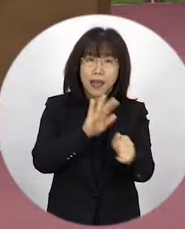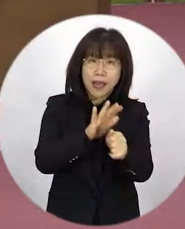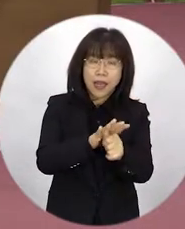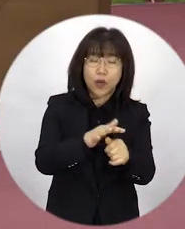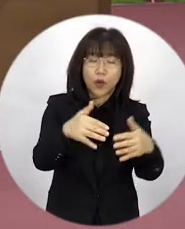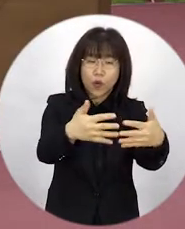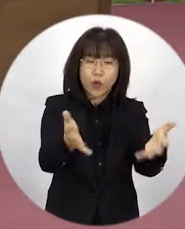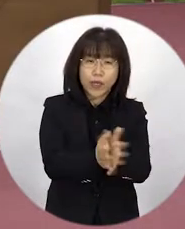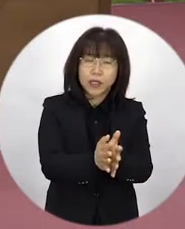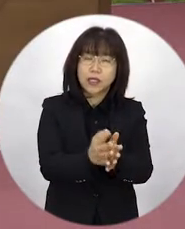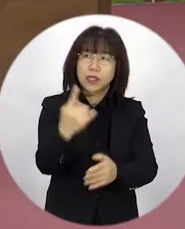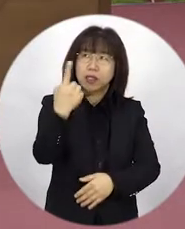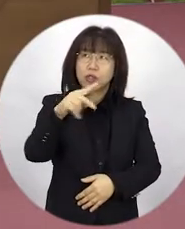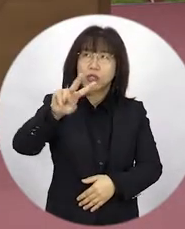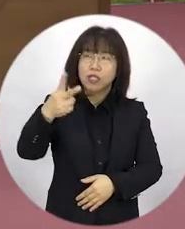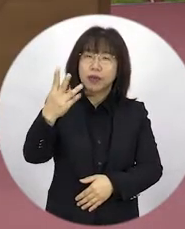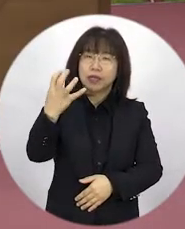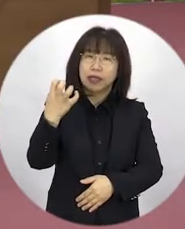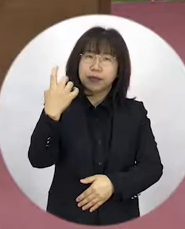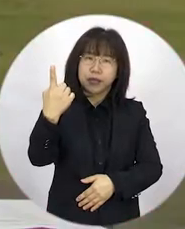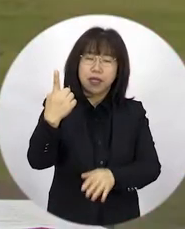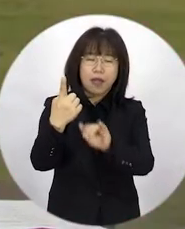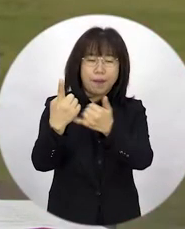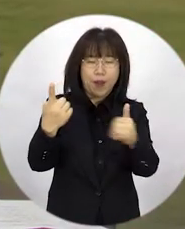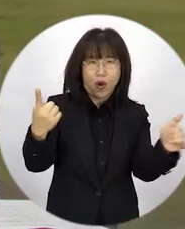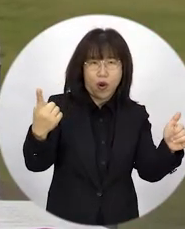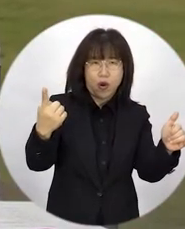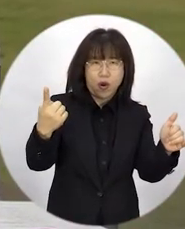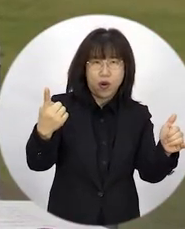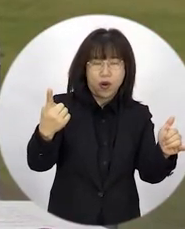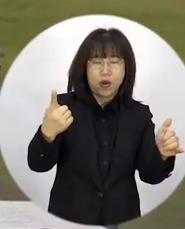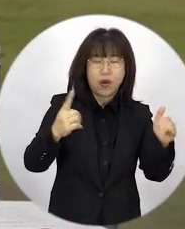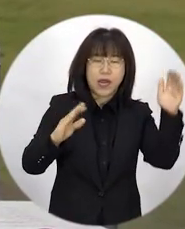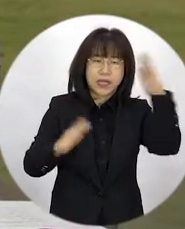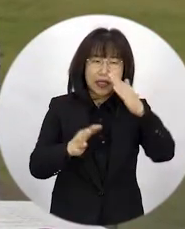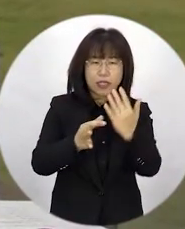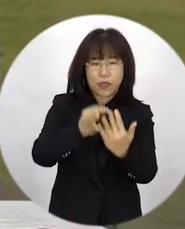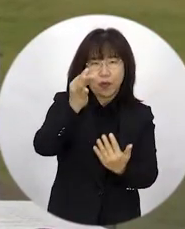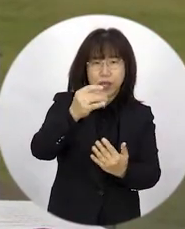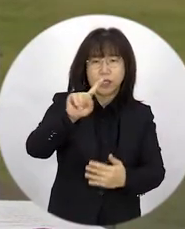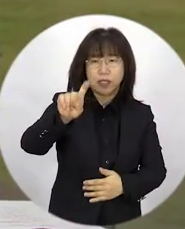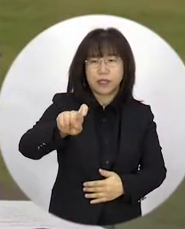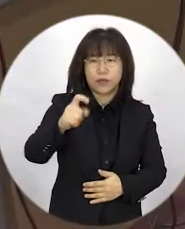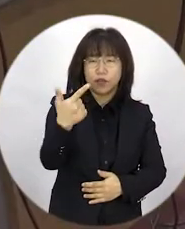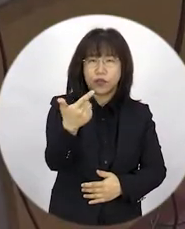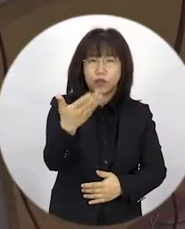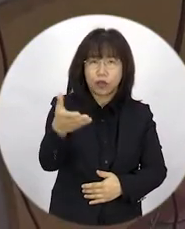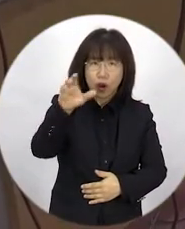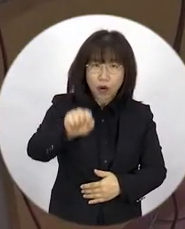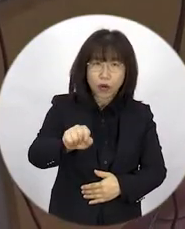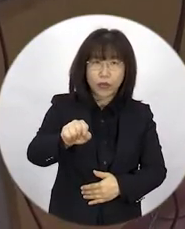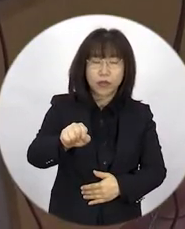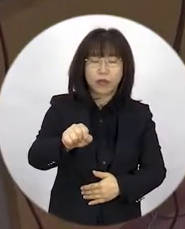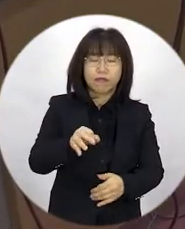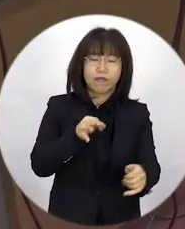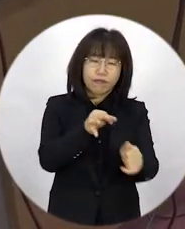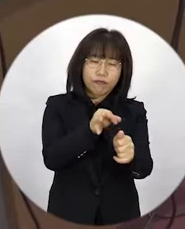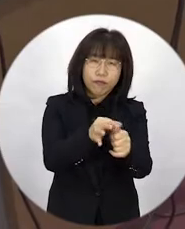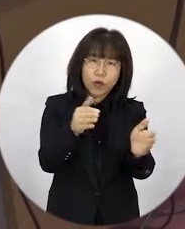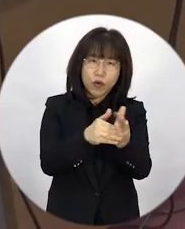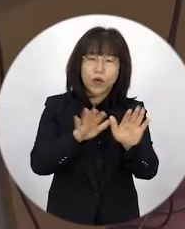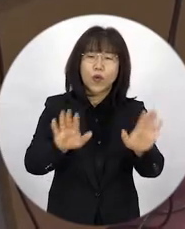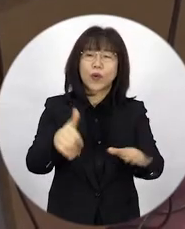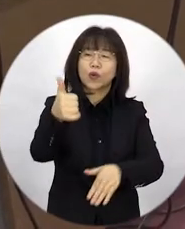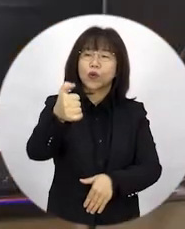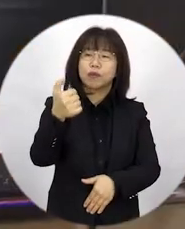2002년부터 1200 41명의 장학생을 선발해 16억 여 원의 장학금을 지급했고 올해 상반기 장학생